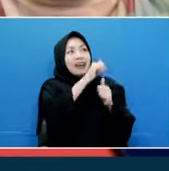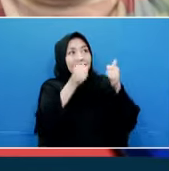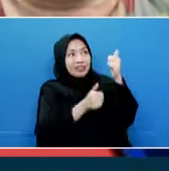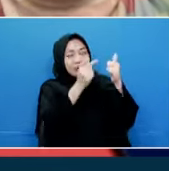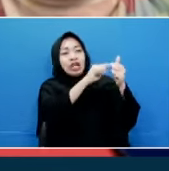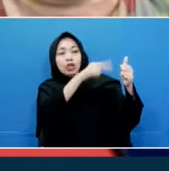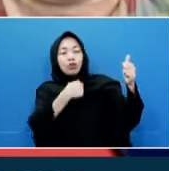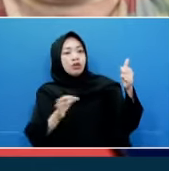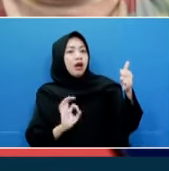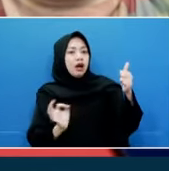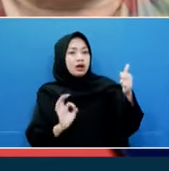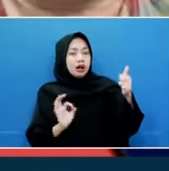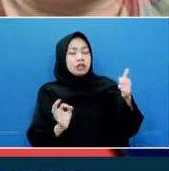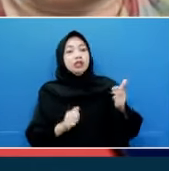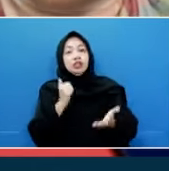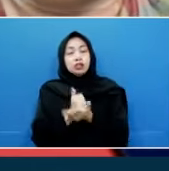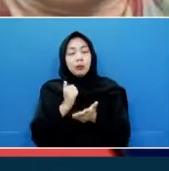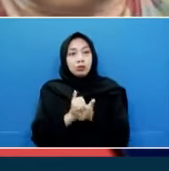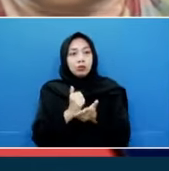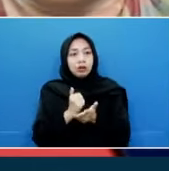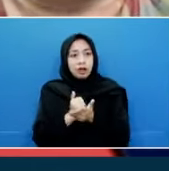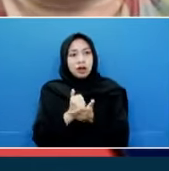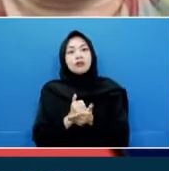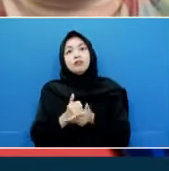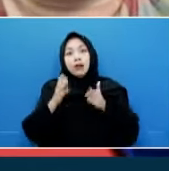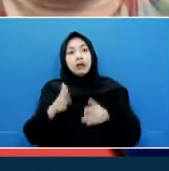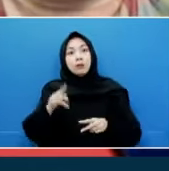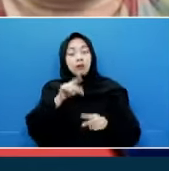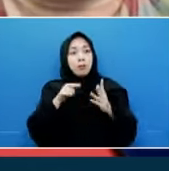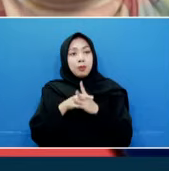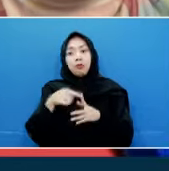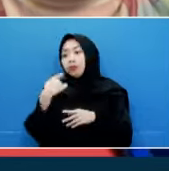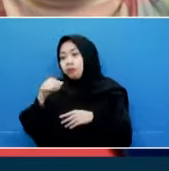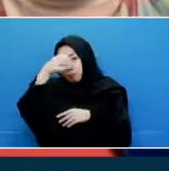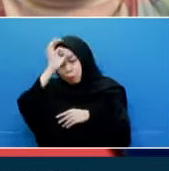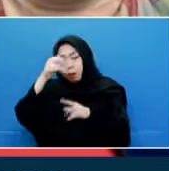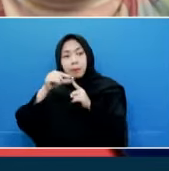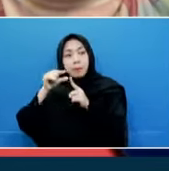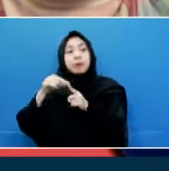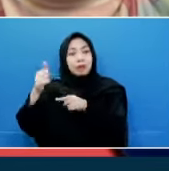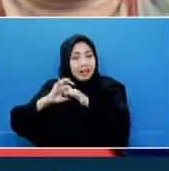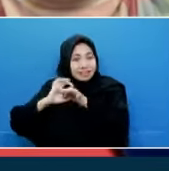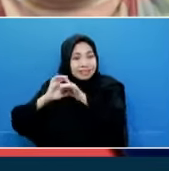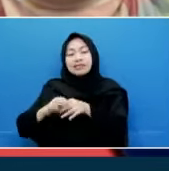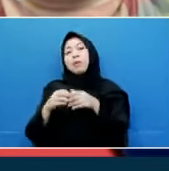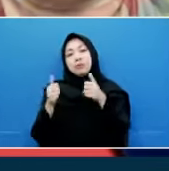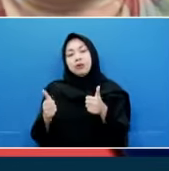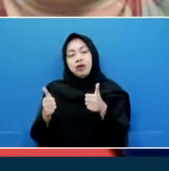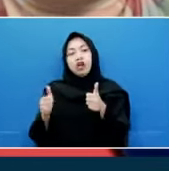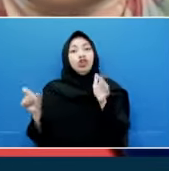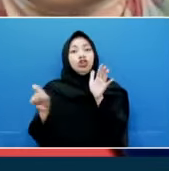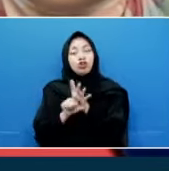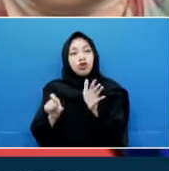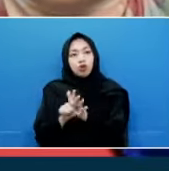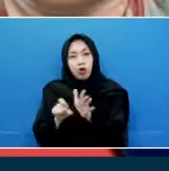padahal bisa Jadi sebetulnya kewenangan inisiasi itu masih boleh dan saya kira Satpol PP itu sangat bisa bekerja sama untuk apabila misalnya